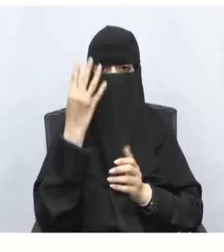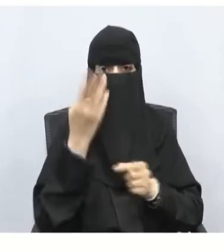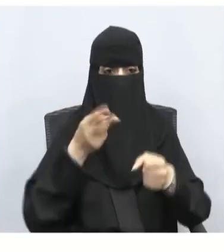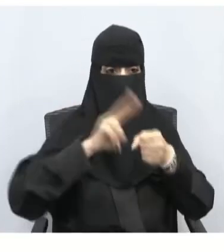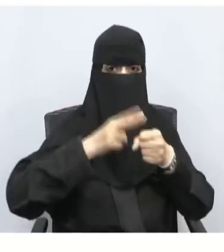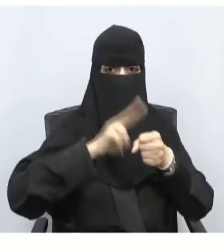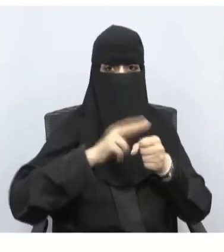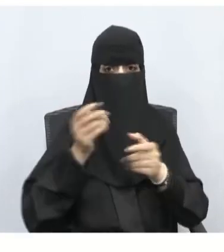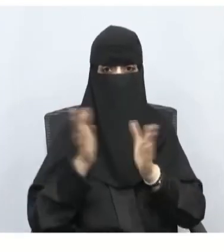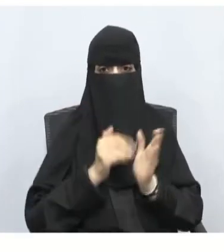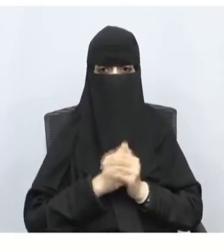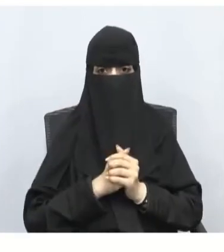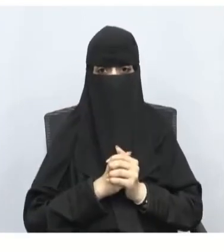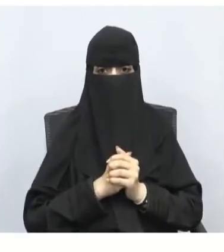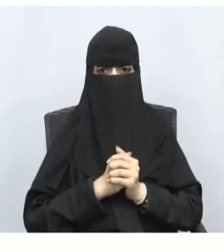مرات.